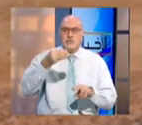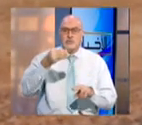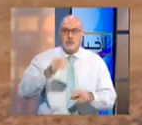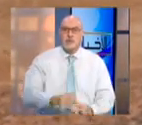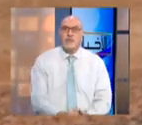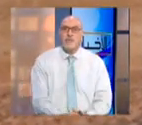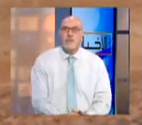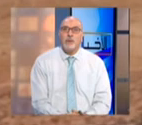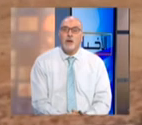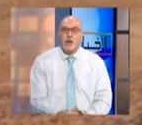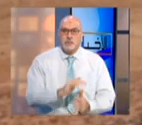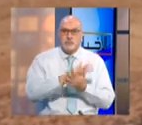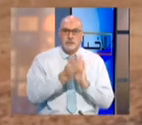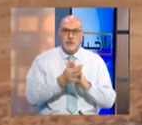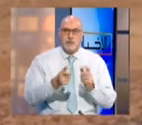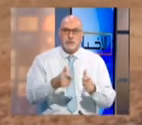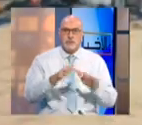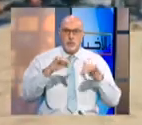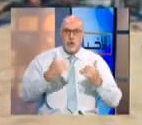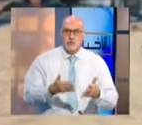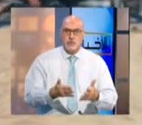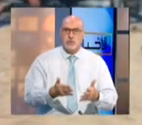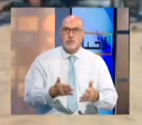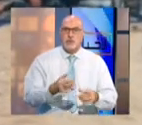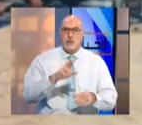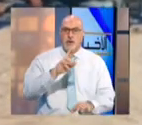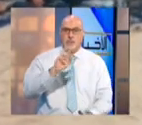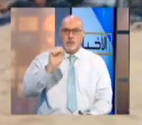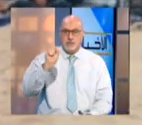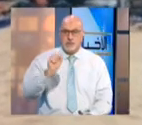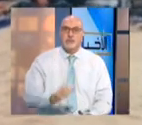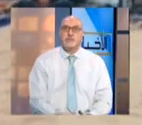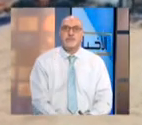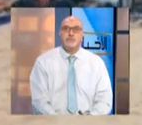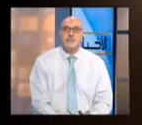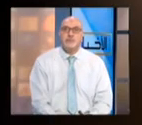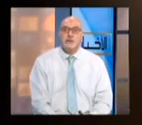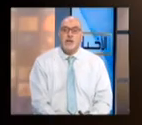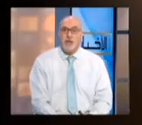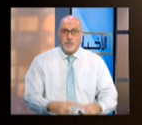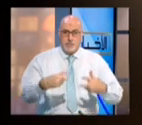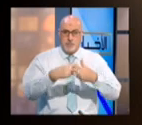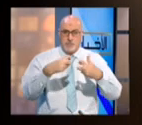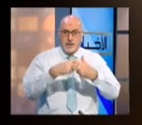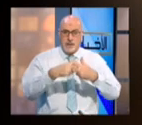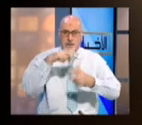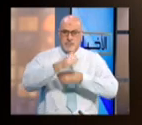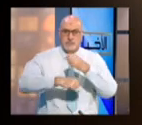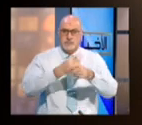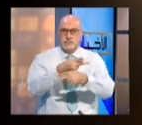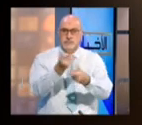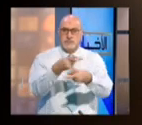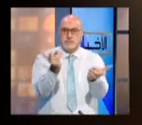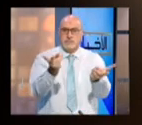برود بالشراكة مع تلفزيون الجزائري لمخرجه رباح سليماني. وتمنح الجائزة سنويا من قبل